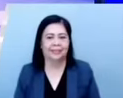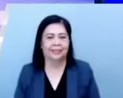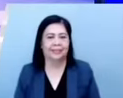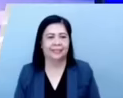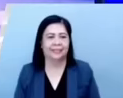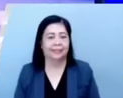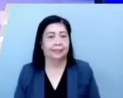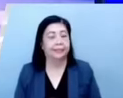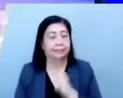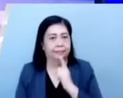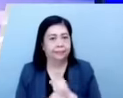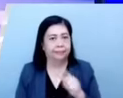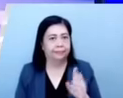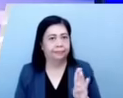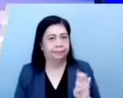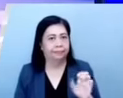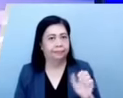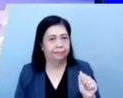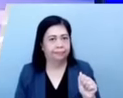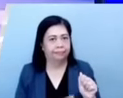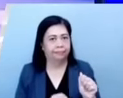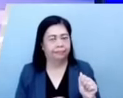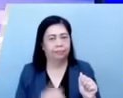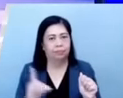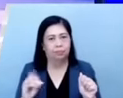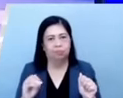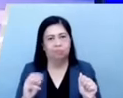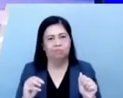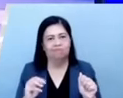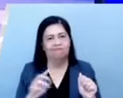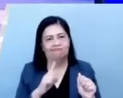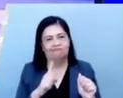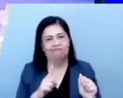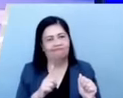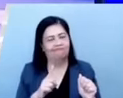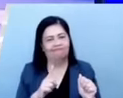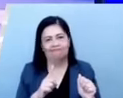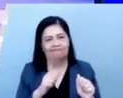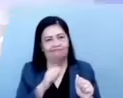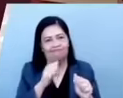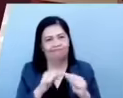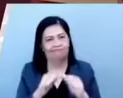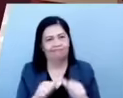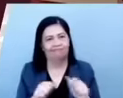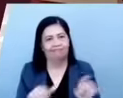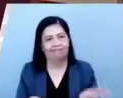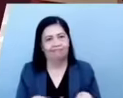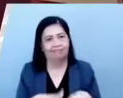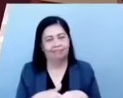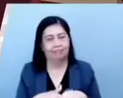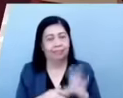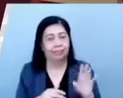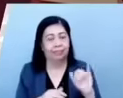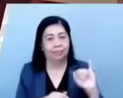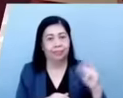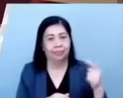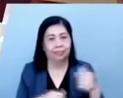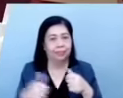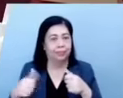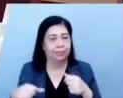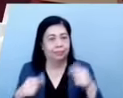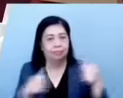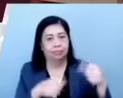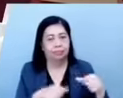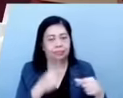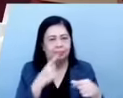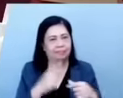Kinumpirma na ni Bea Alonso at Dominic Roque na hindi natuloy ang kanilang kasal. Sa kanilang Instagram post, sinabi ng dalawa na